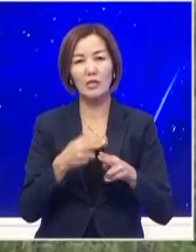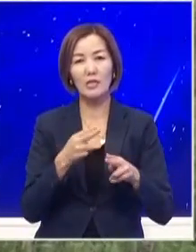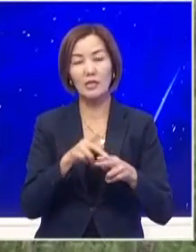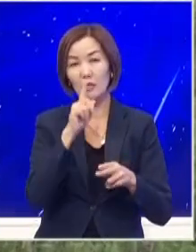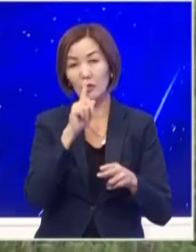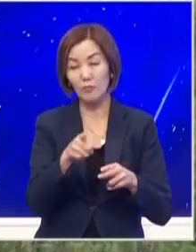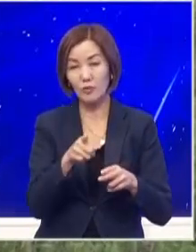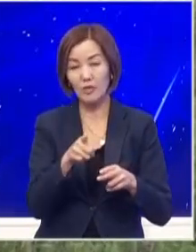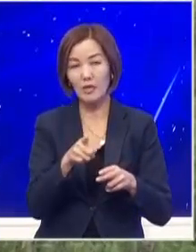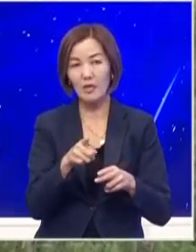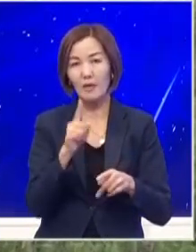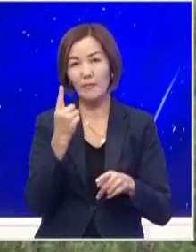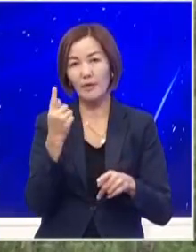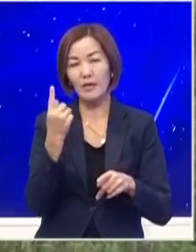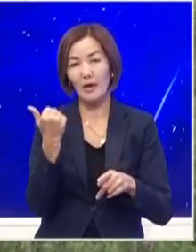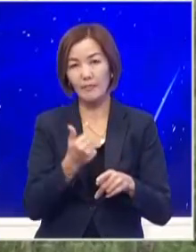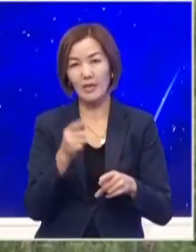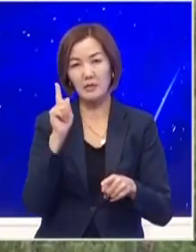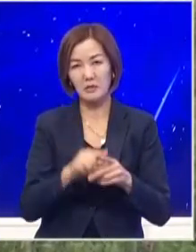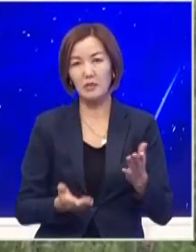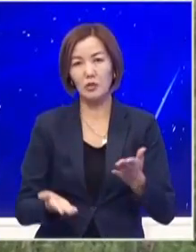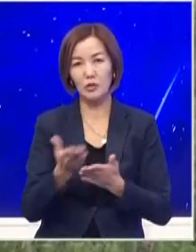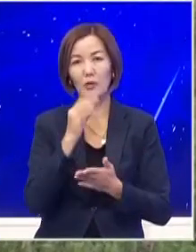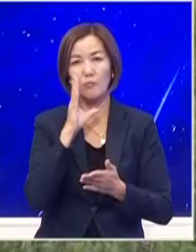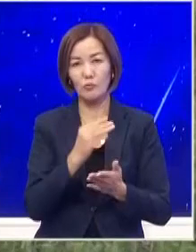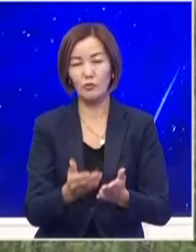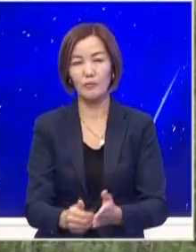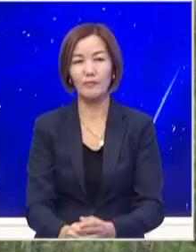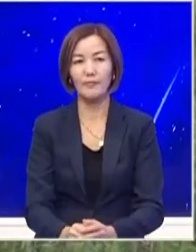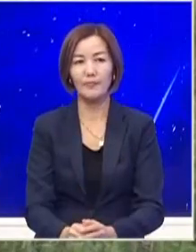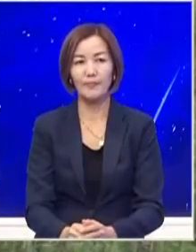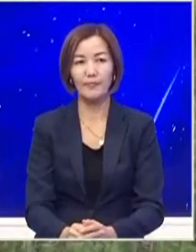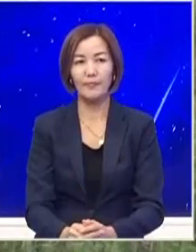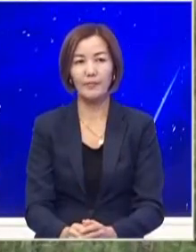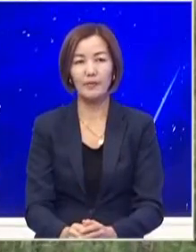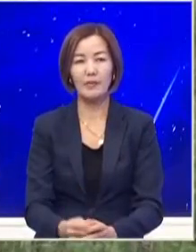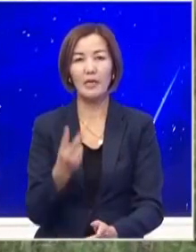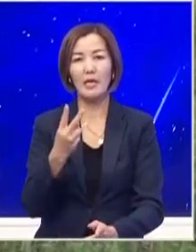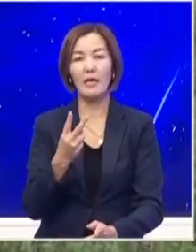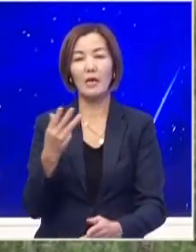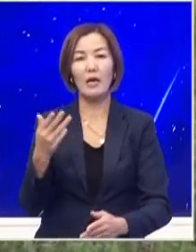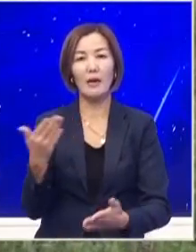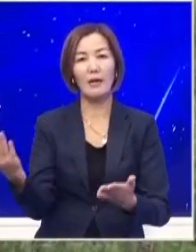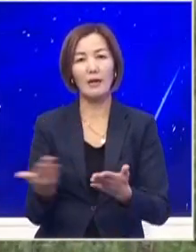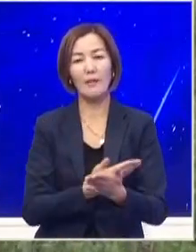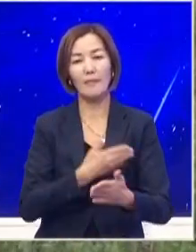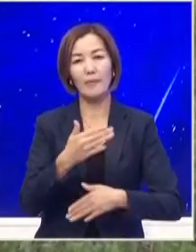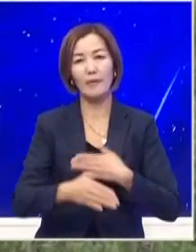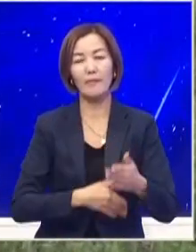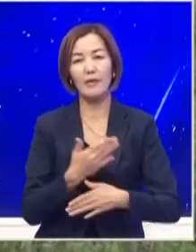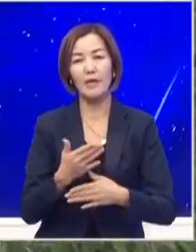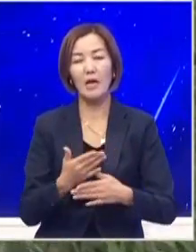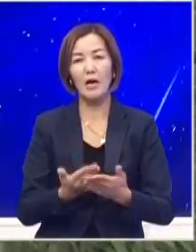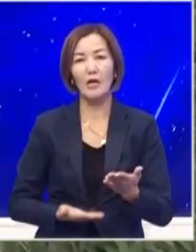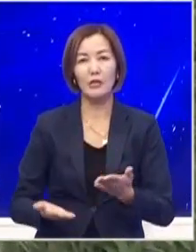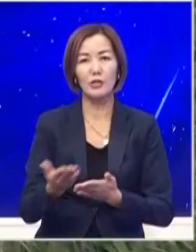жинап алсақ дейміз. Оған жинайтын екі оратын екі комбайн, жинайтын үш комбайнымыз